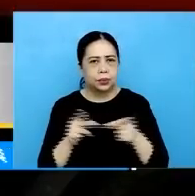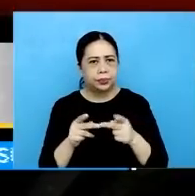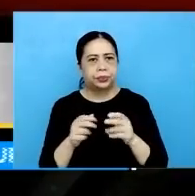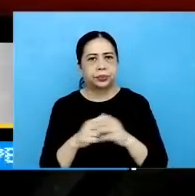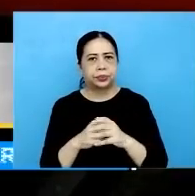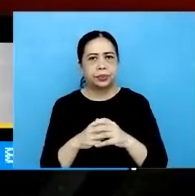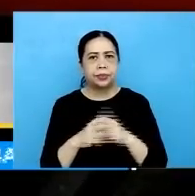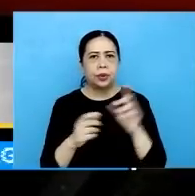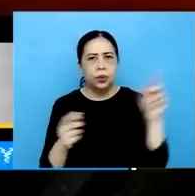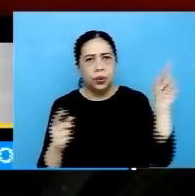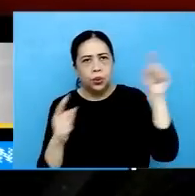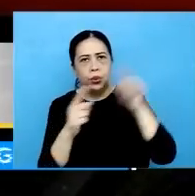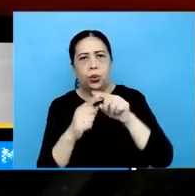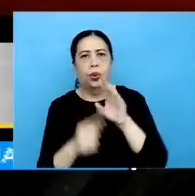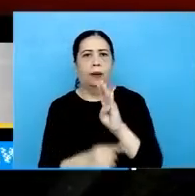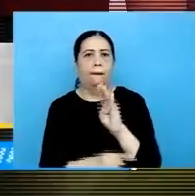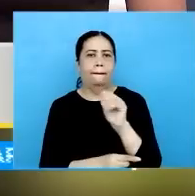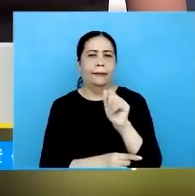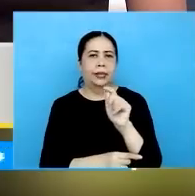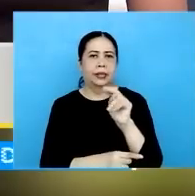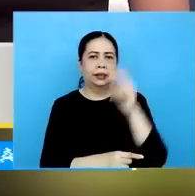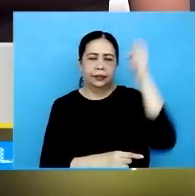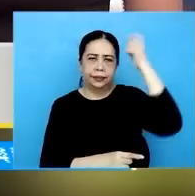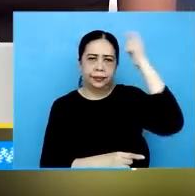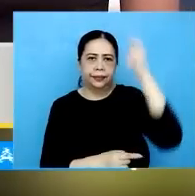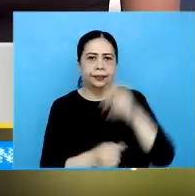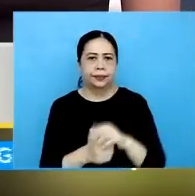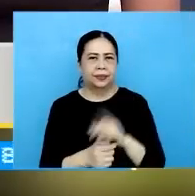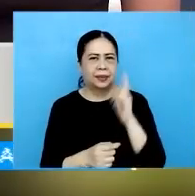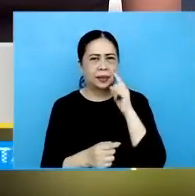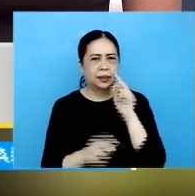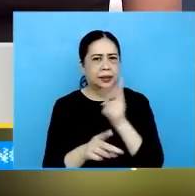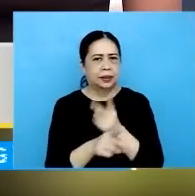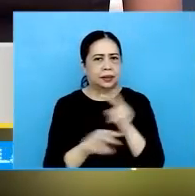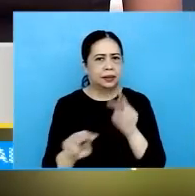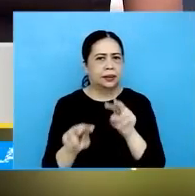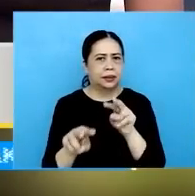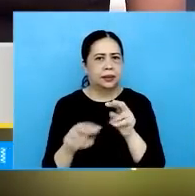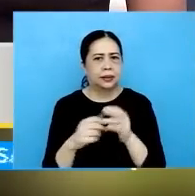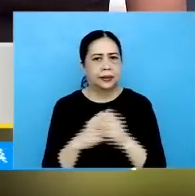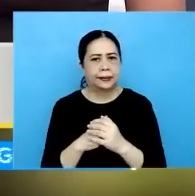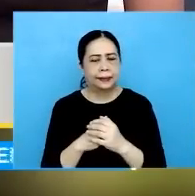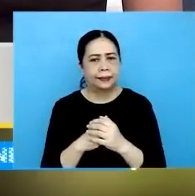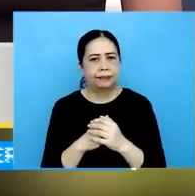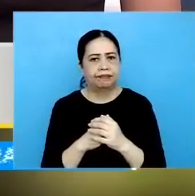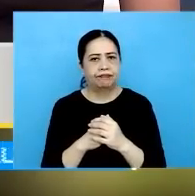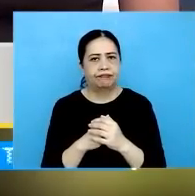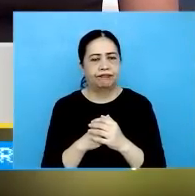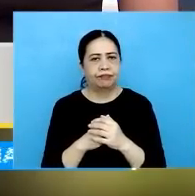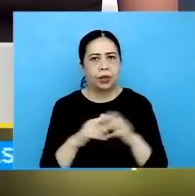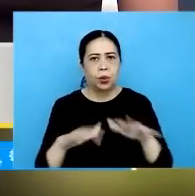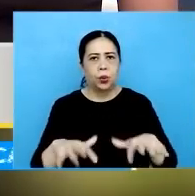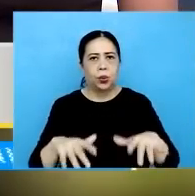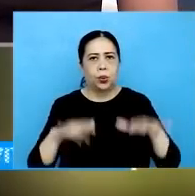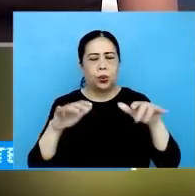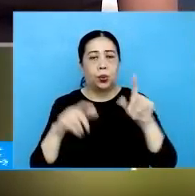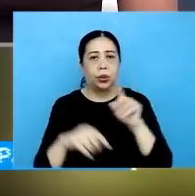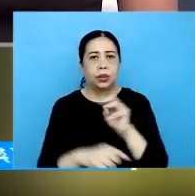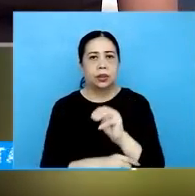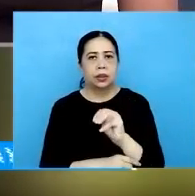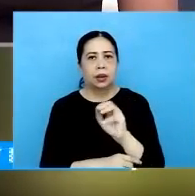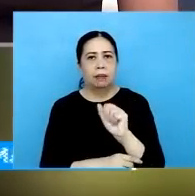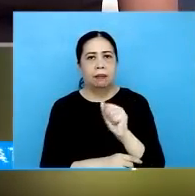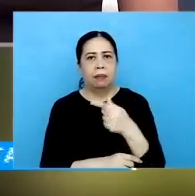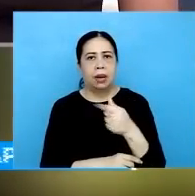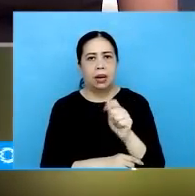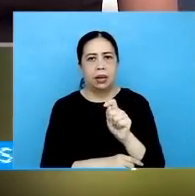Batanes. Okay, sir, alam ko yung isa po sa binabantayan po natin, itong pag-overflow ng Magat Dam. May plano po ba